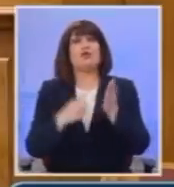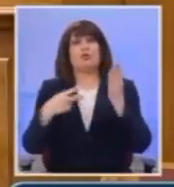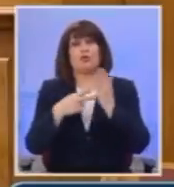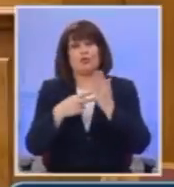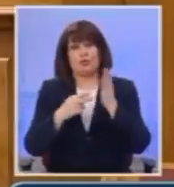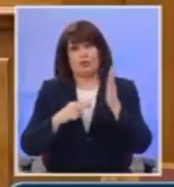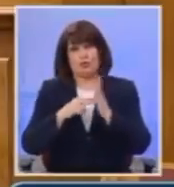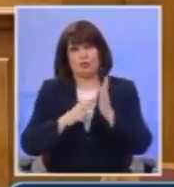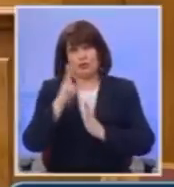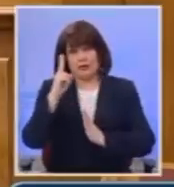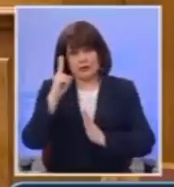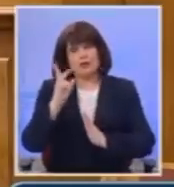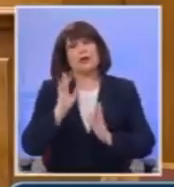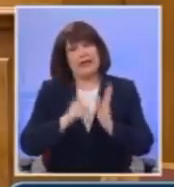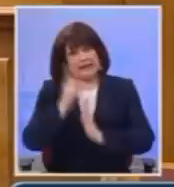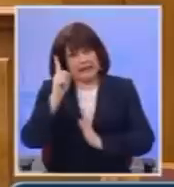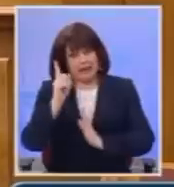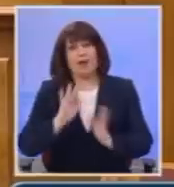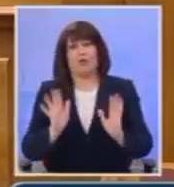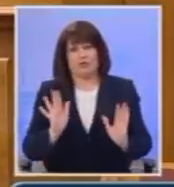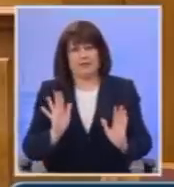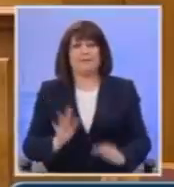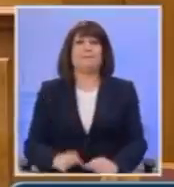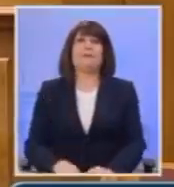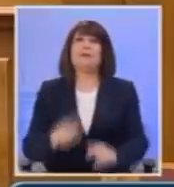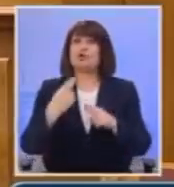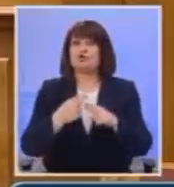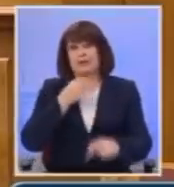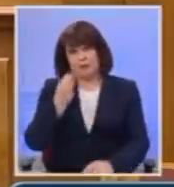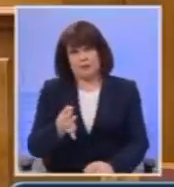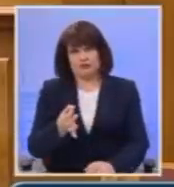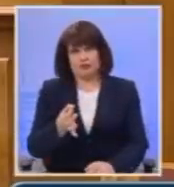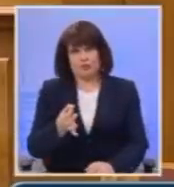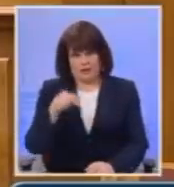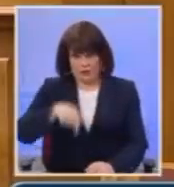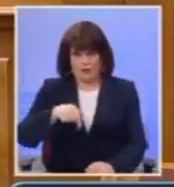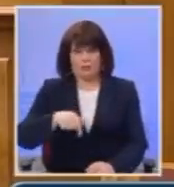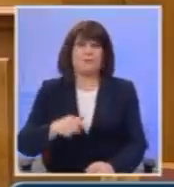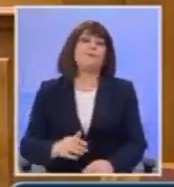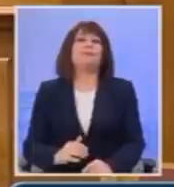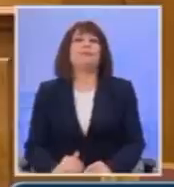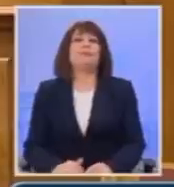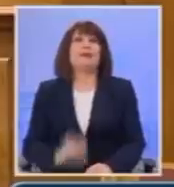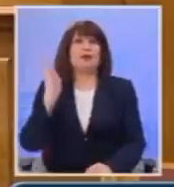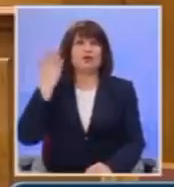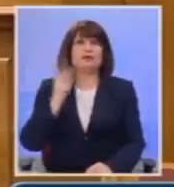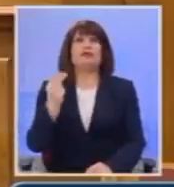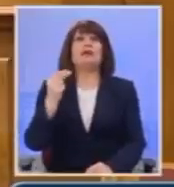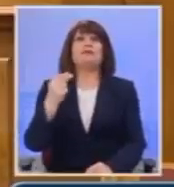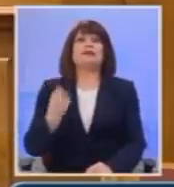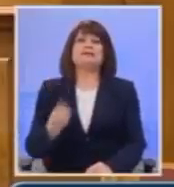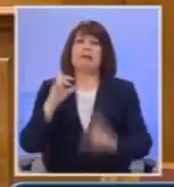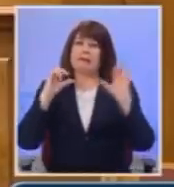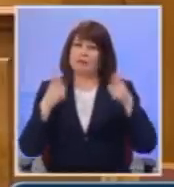2011, σε αυτή εδώ την αίθουσα. Το ότι ο τότε βουλευτής της Νέας